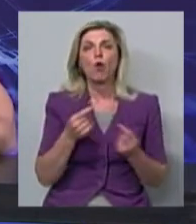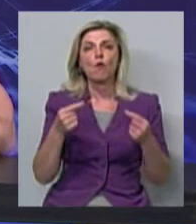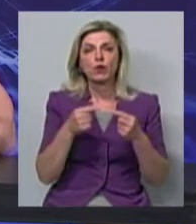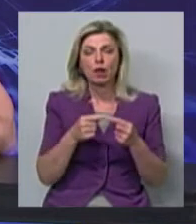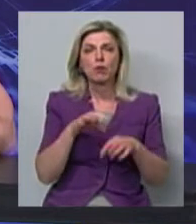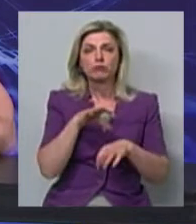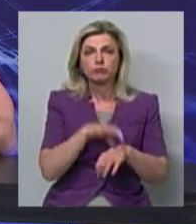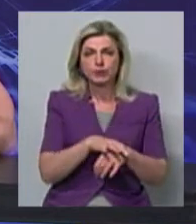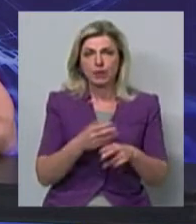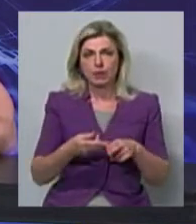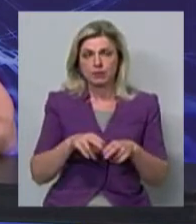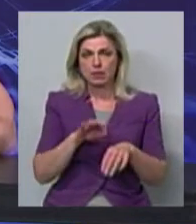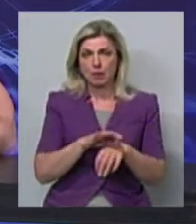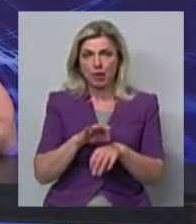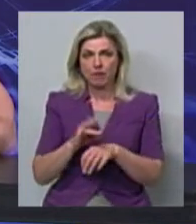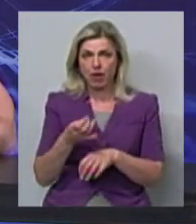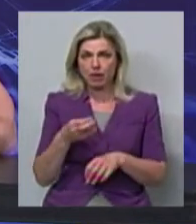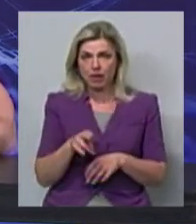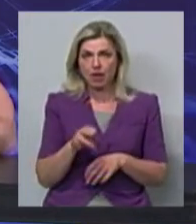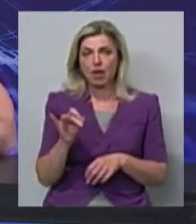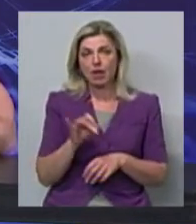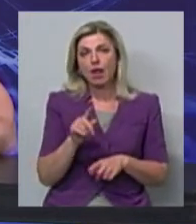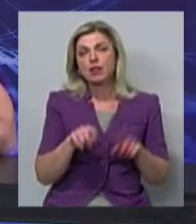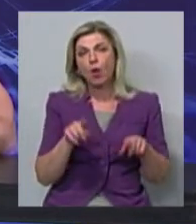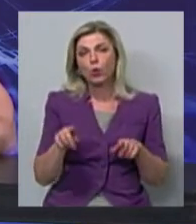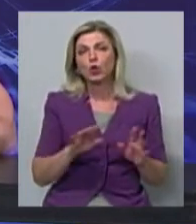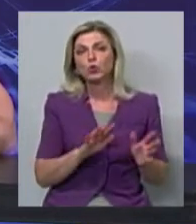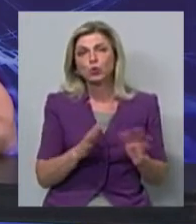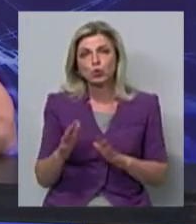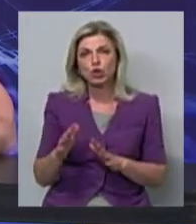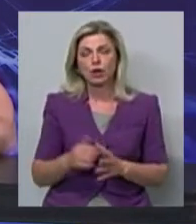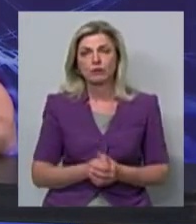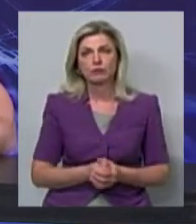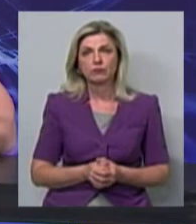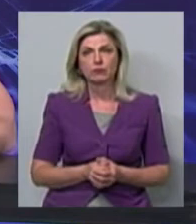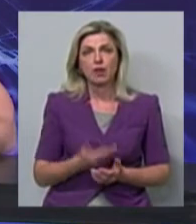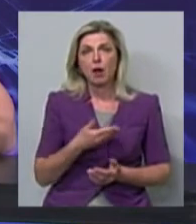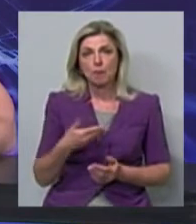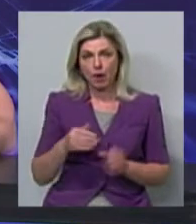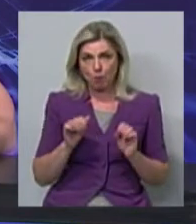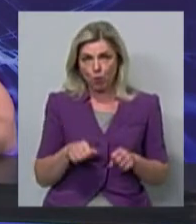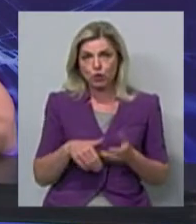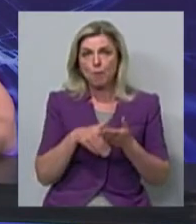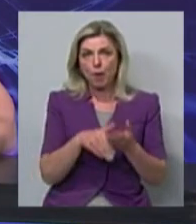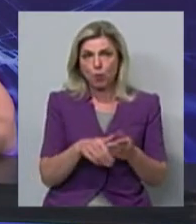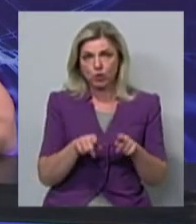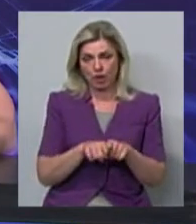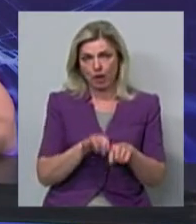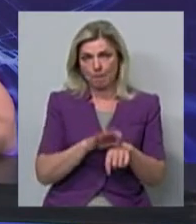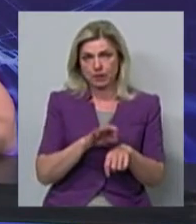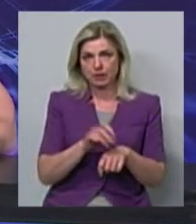эти заболевания. И опять же таки, в некоторых случаях мы можем помочь таким пациентам в их